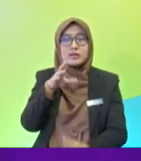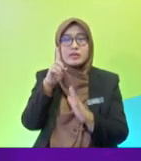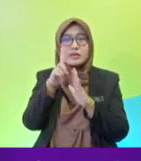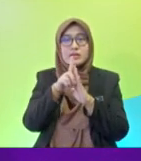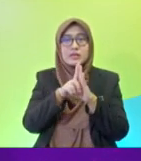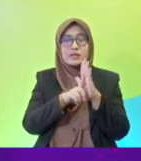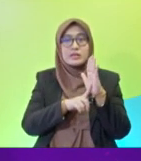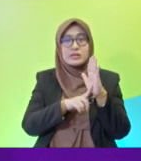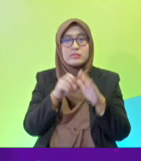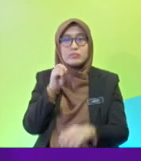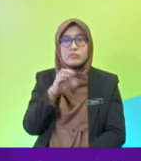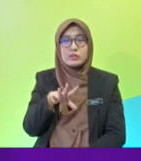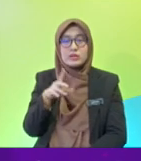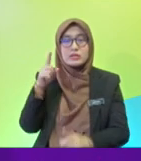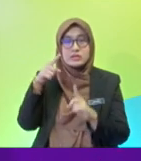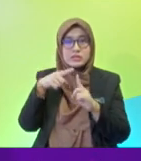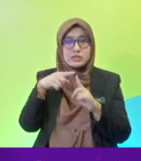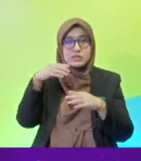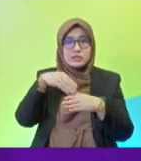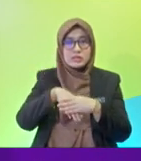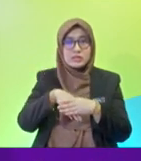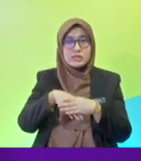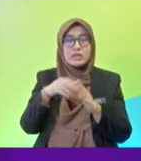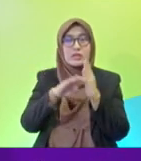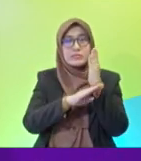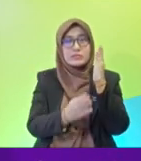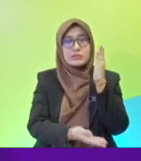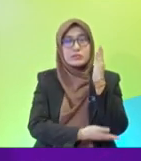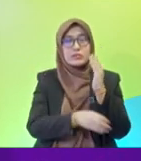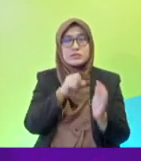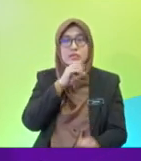tong sampah untuk menghilangkan bau busuk